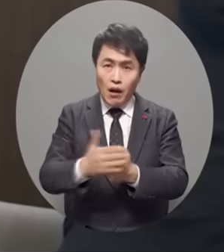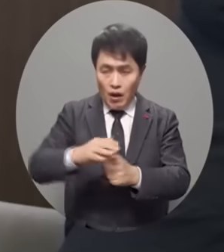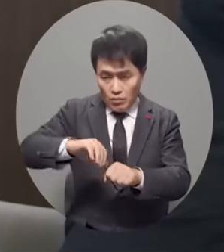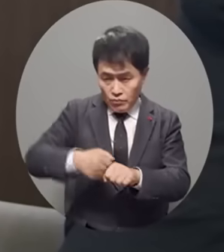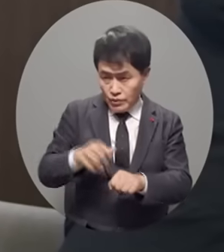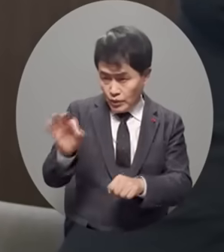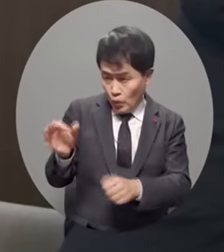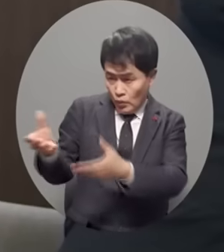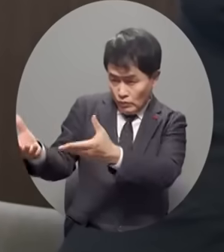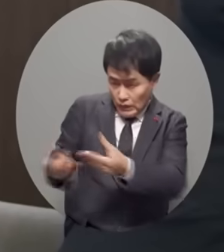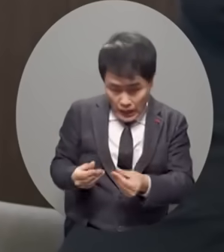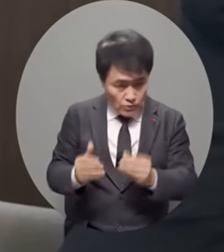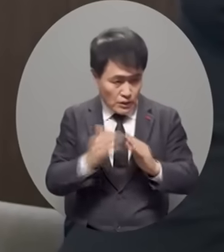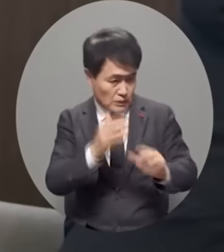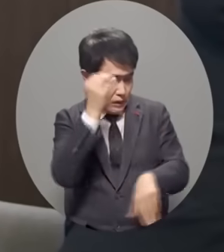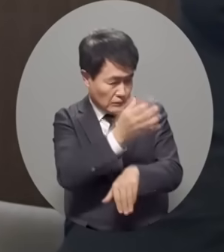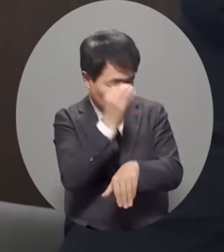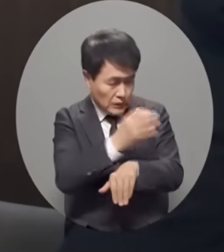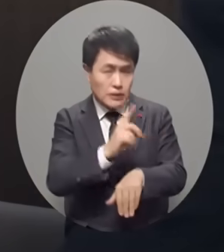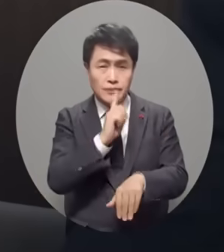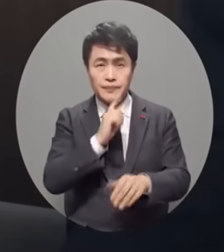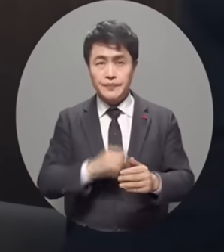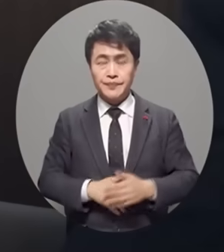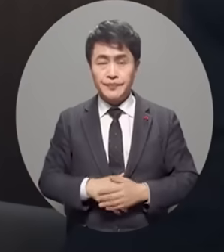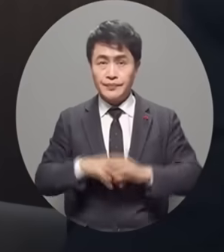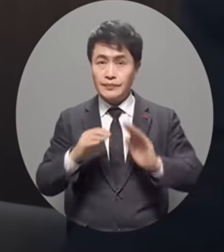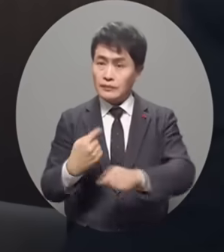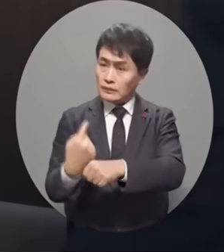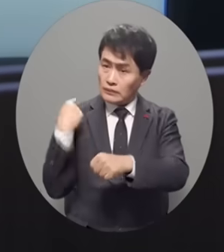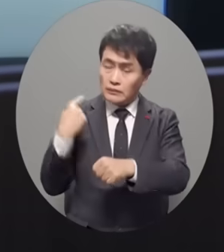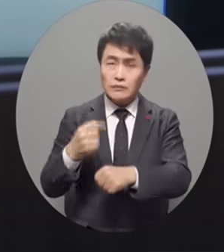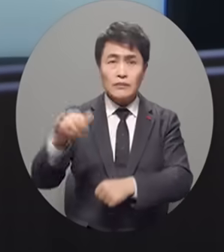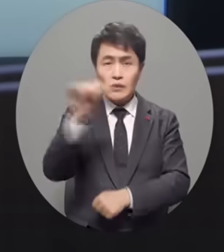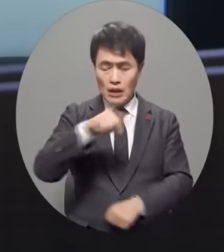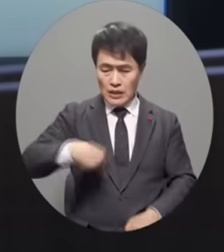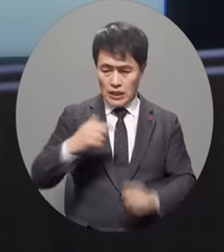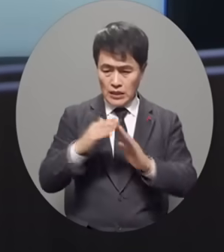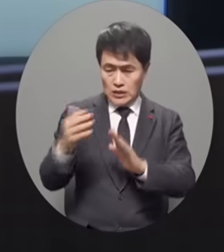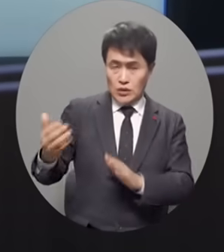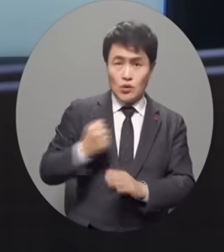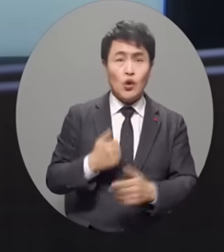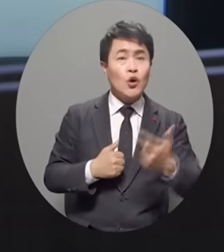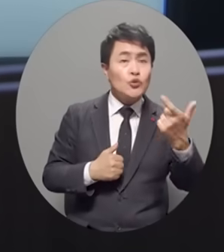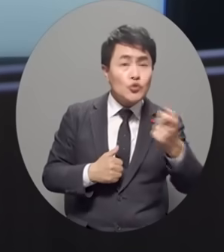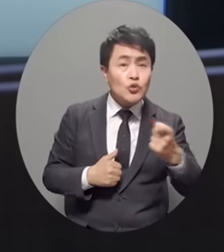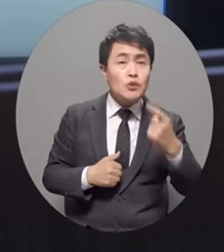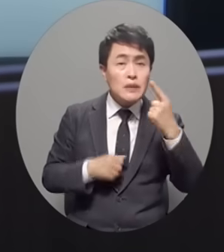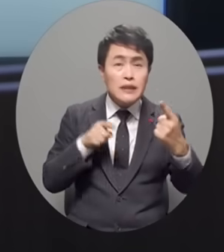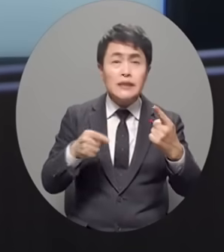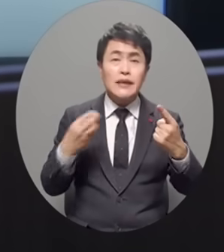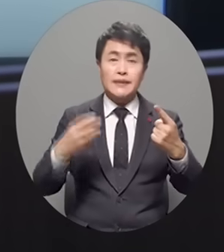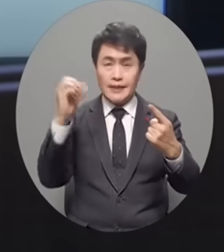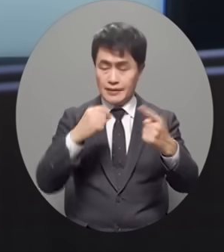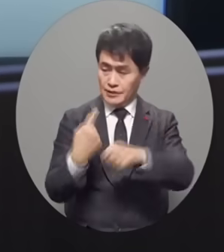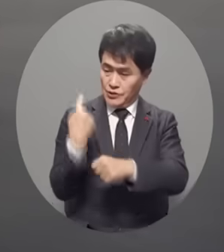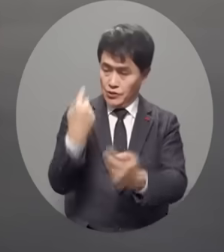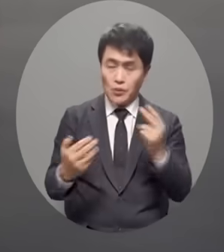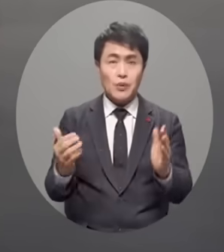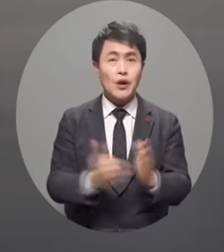대출로 내 집 마련에 나선 겁니다. 지난해 전국 자가 보유율은 61.3%로